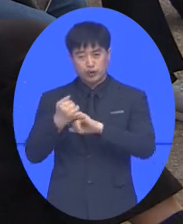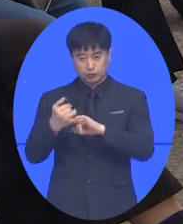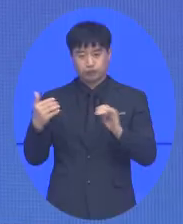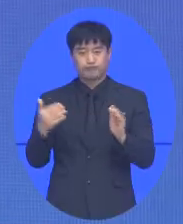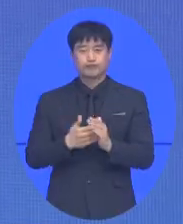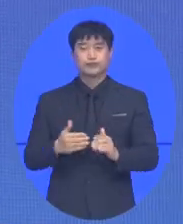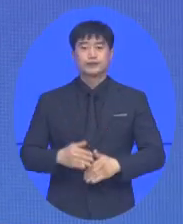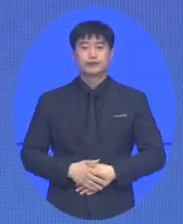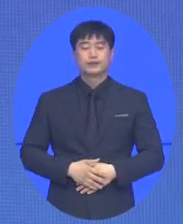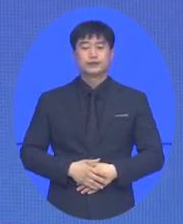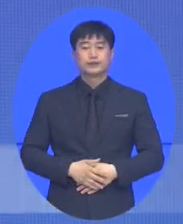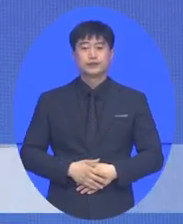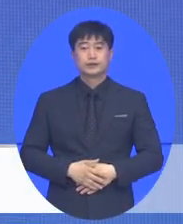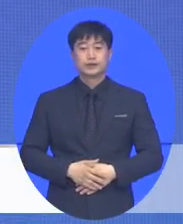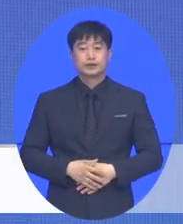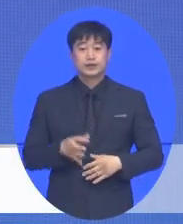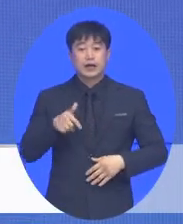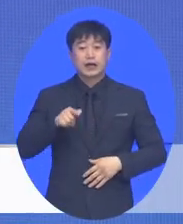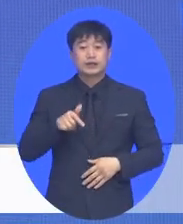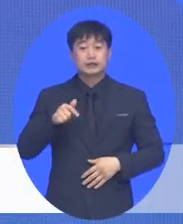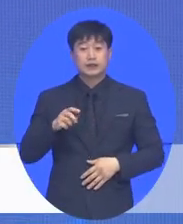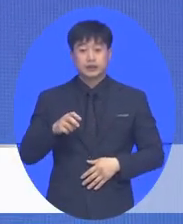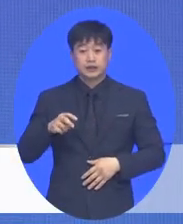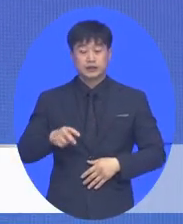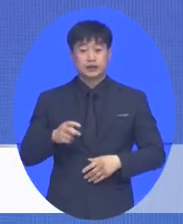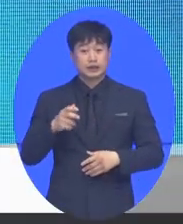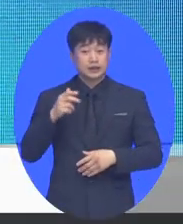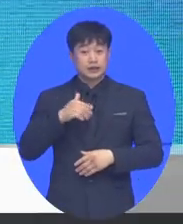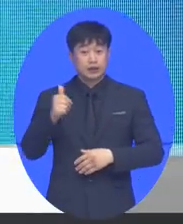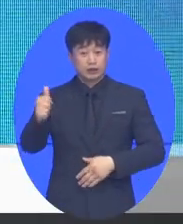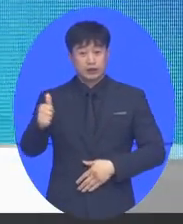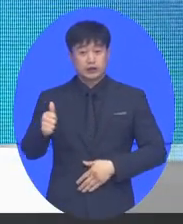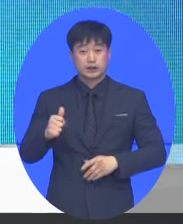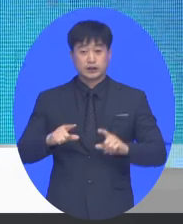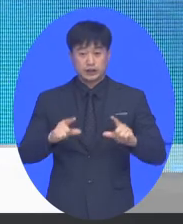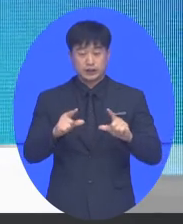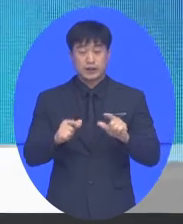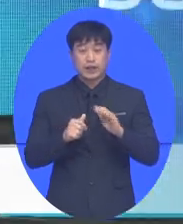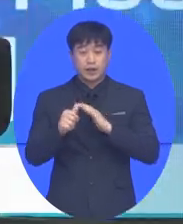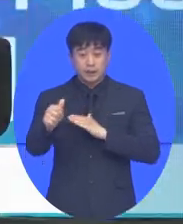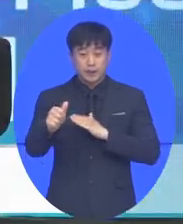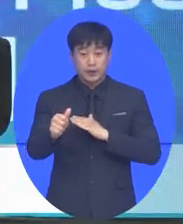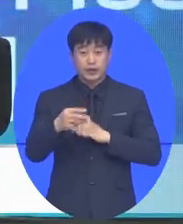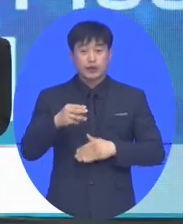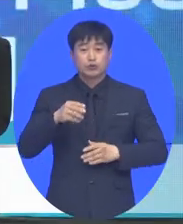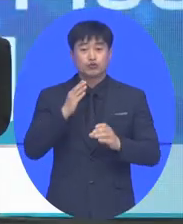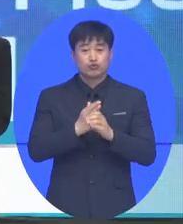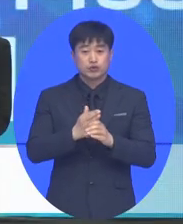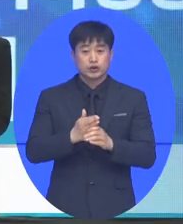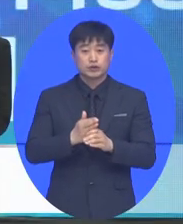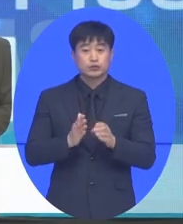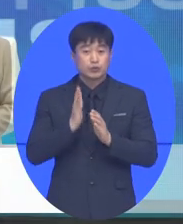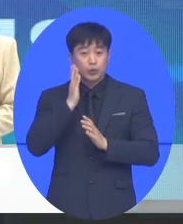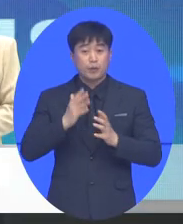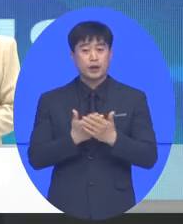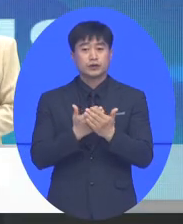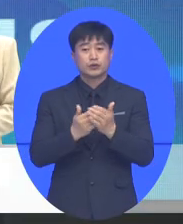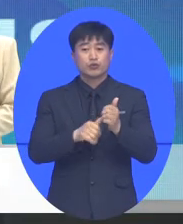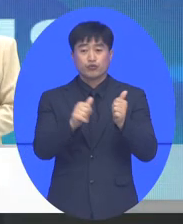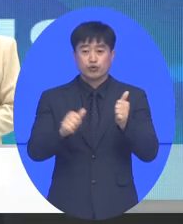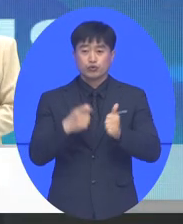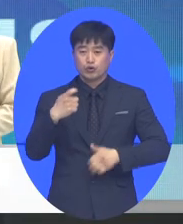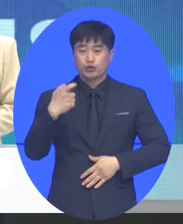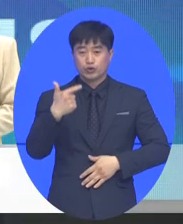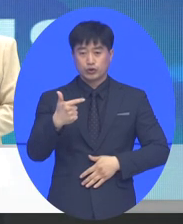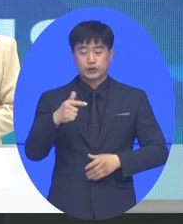약속했습니다. 강금실 전 법무부 장관을 기후대사로 탄소중립 녹색성장위원들을 16명